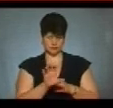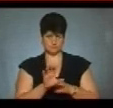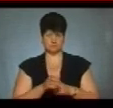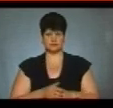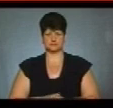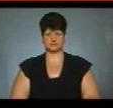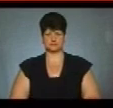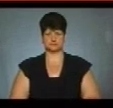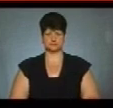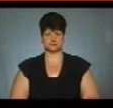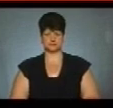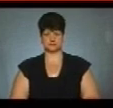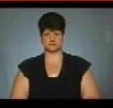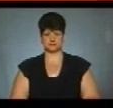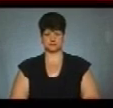колег.